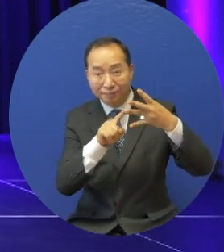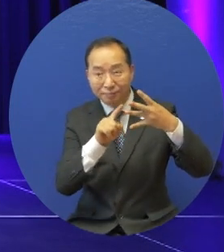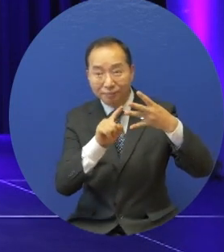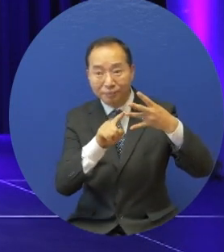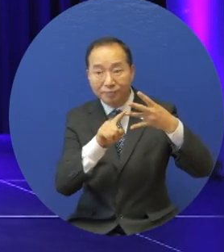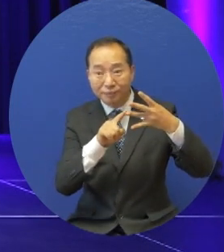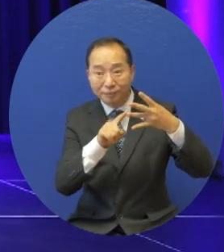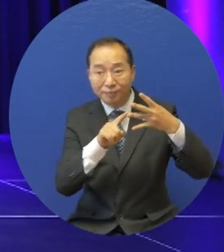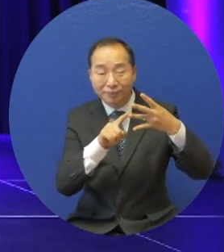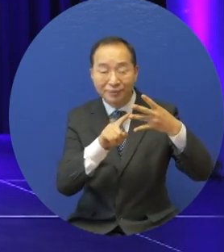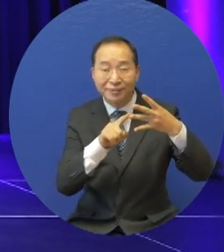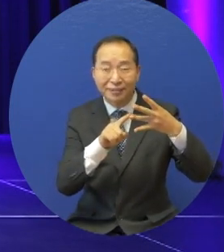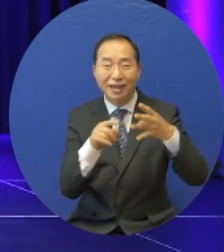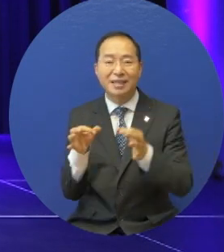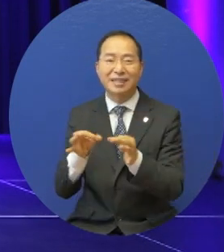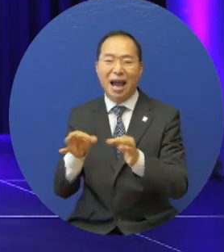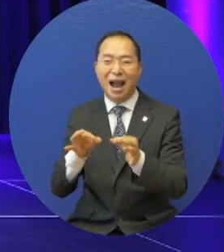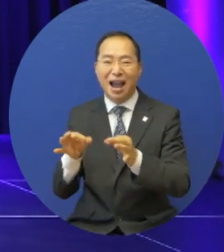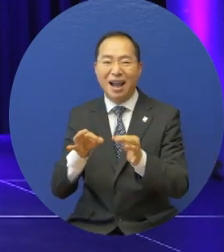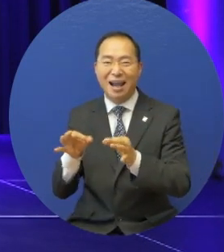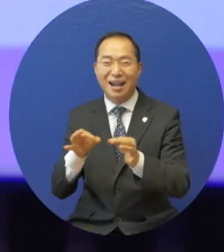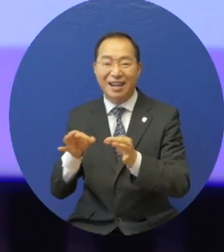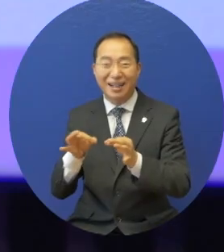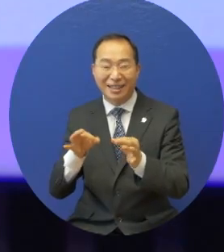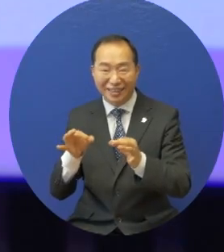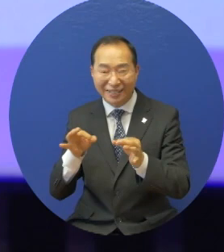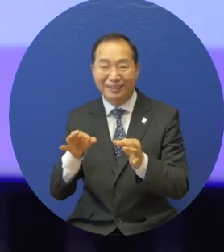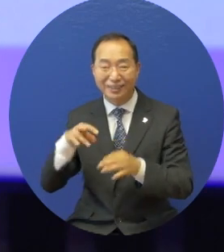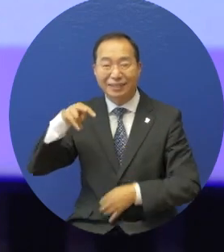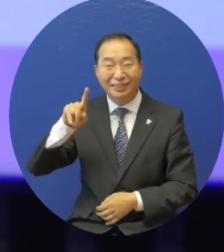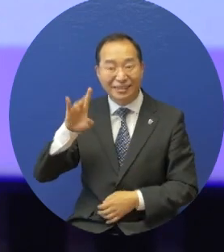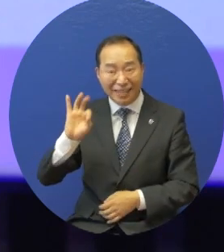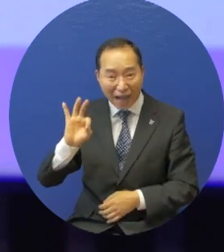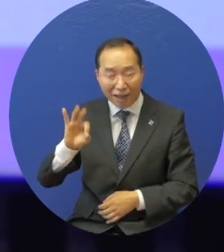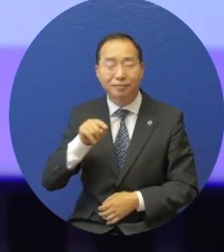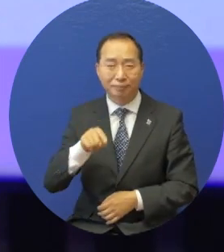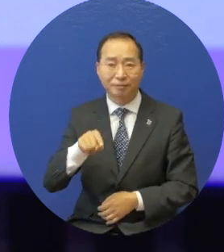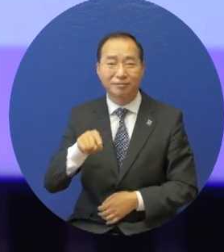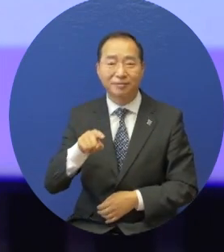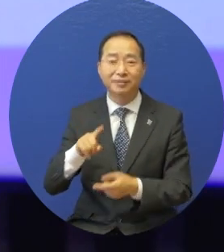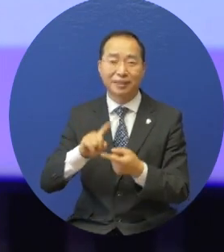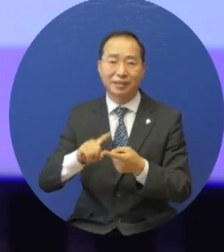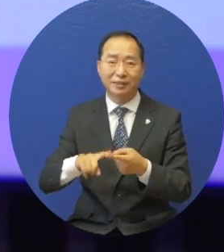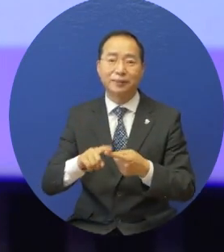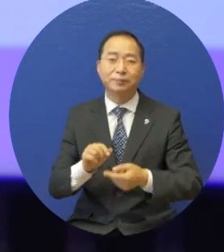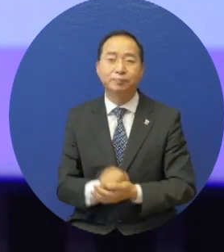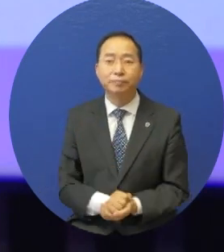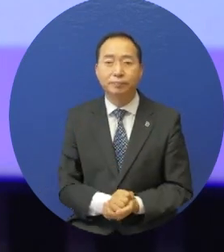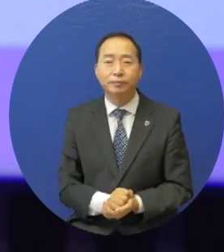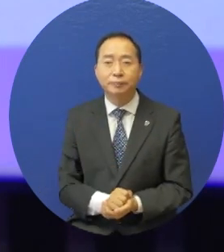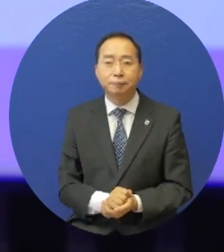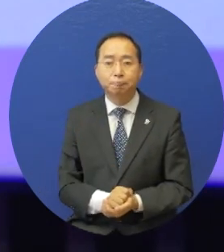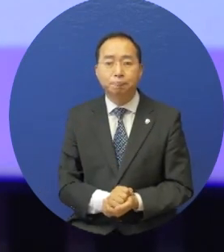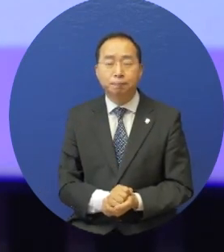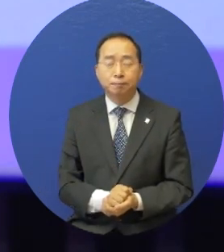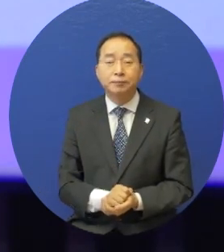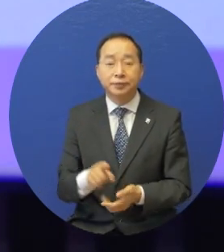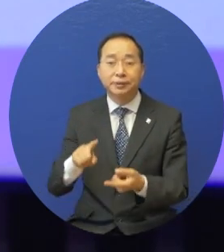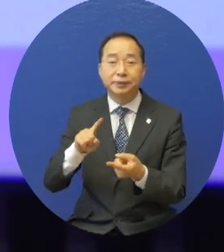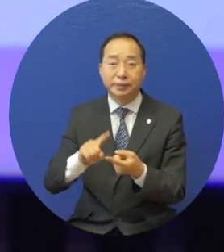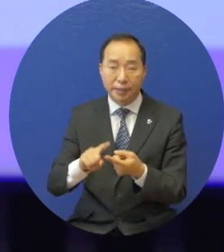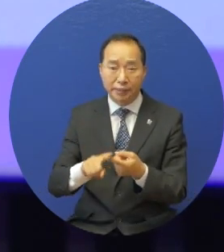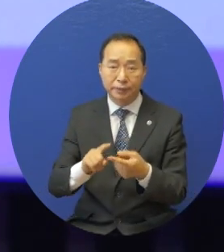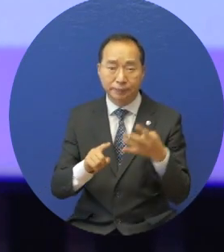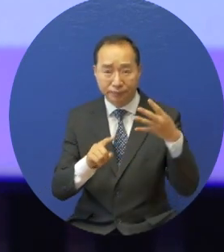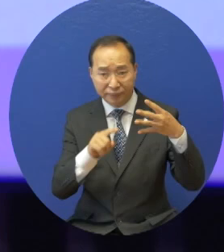상업에 관련된, 저기 다음 이렇게 강조로 상을 강조했잖아요. 산업공상 중에 상, 이런 뜻입니다. 그래서 이